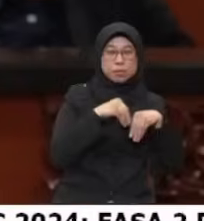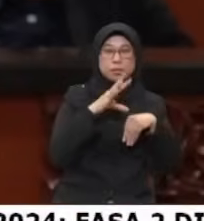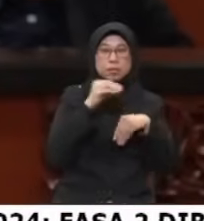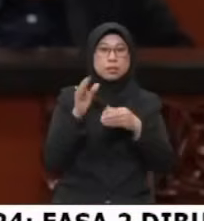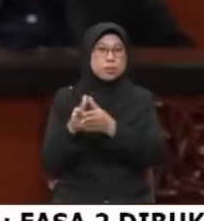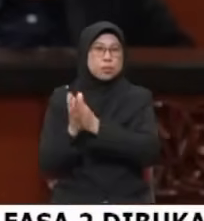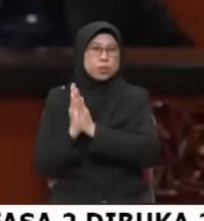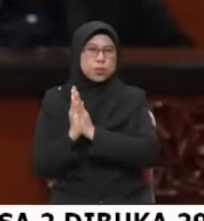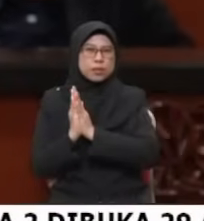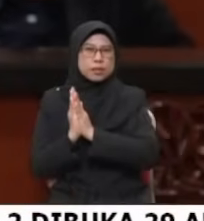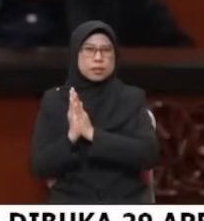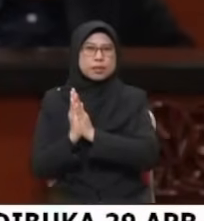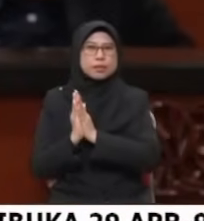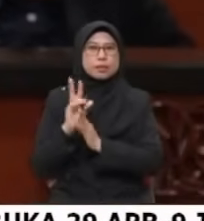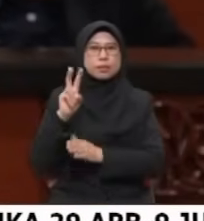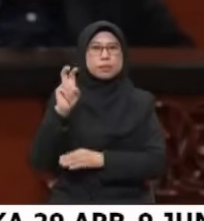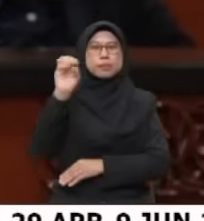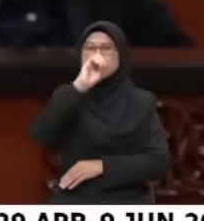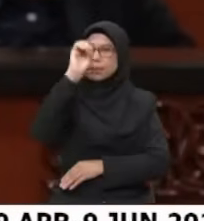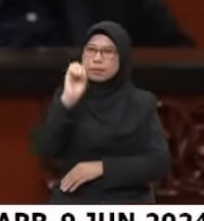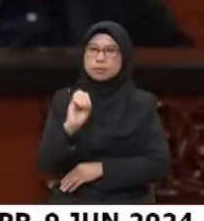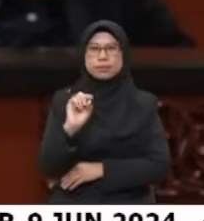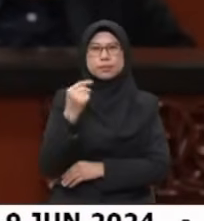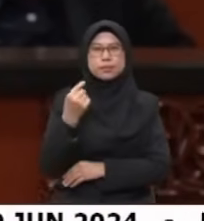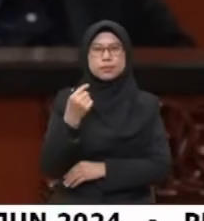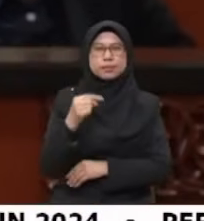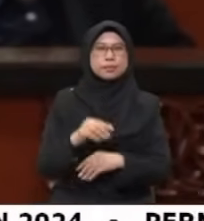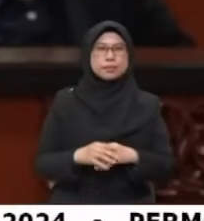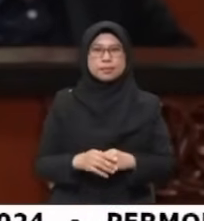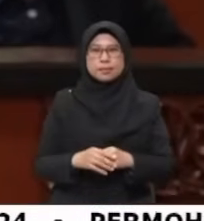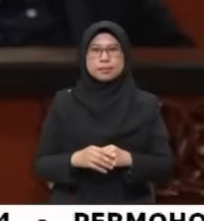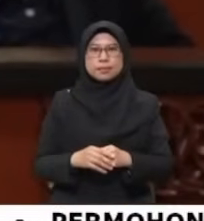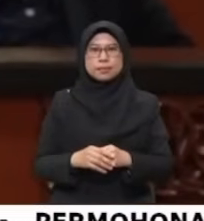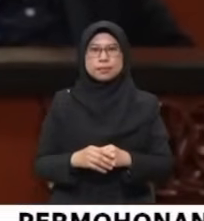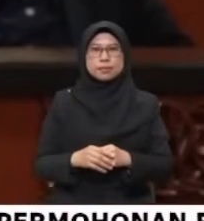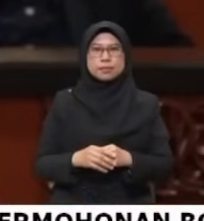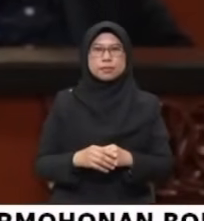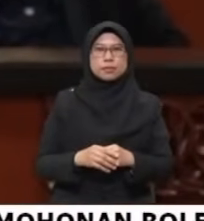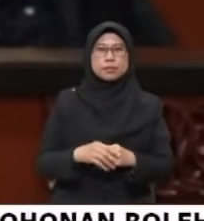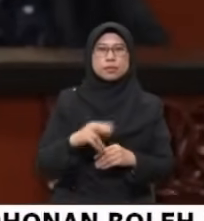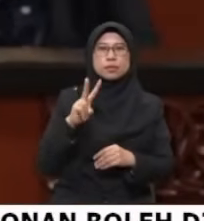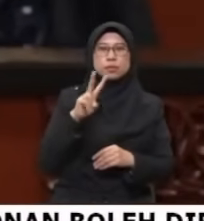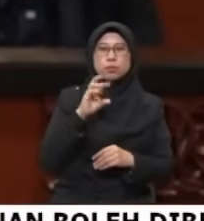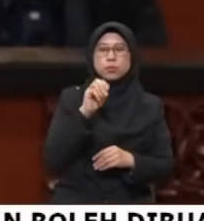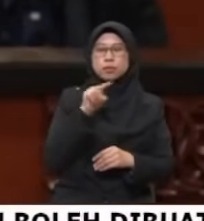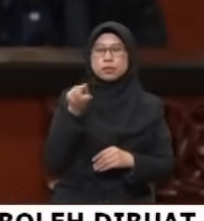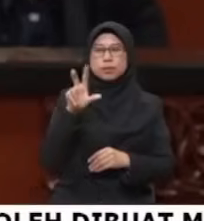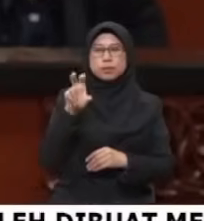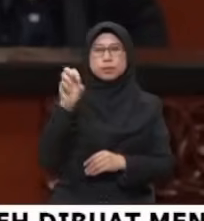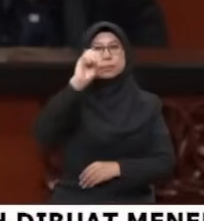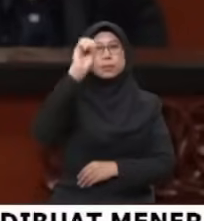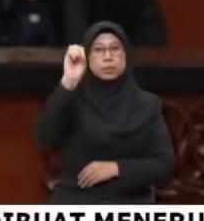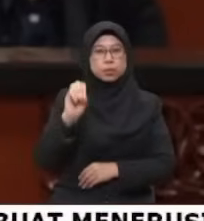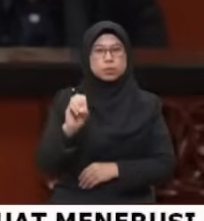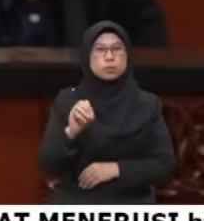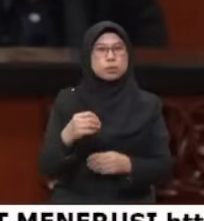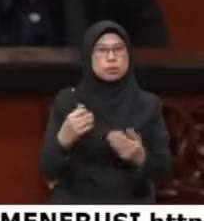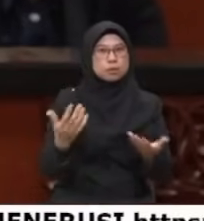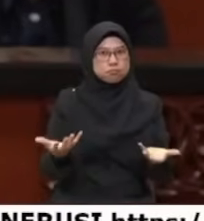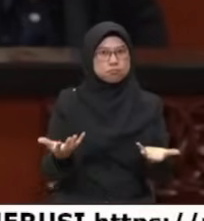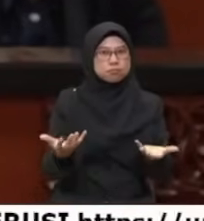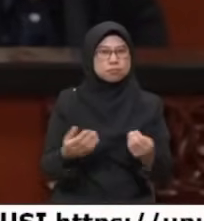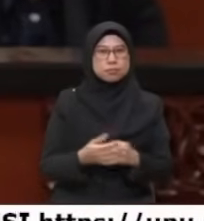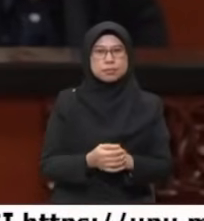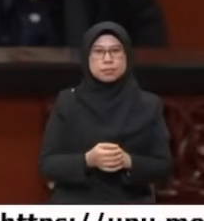adalah dalam lingkungan 20% sahaja yang berhormat sehingga 20 ke hingga 30% sahaja ya bayangkan